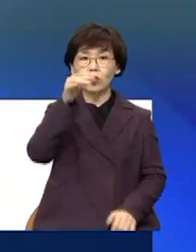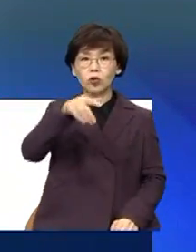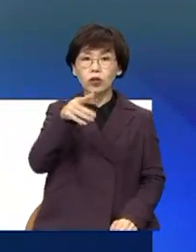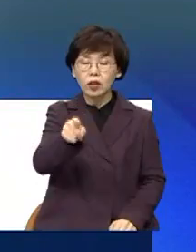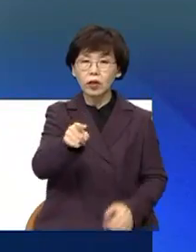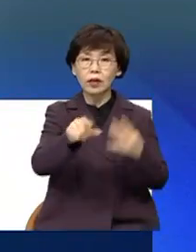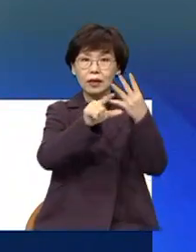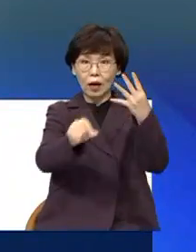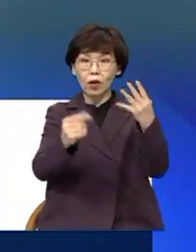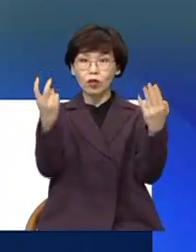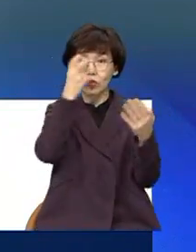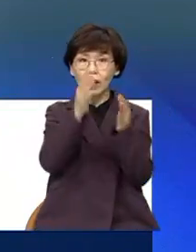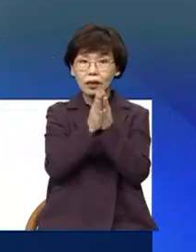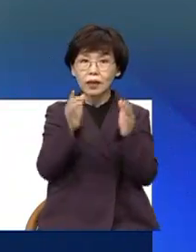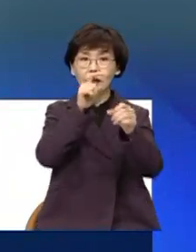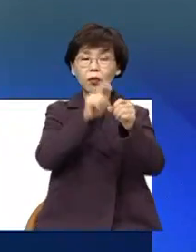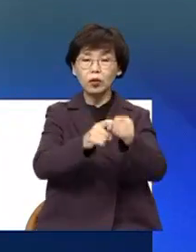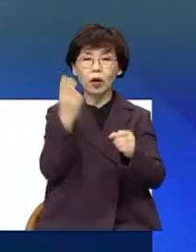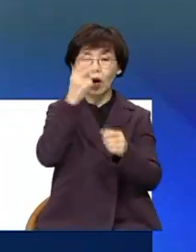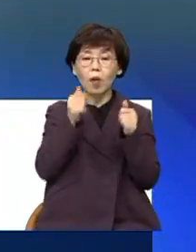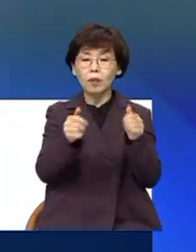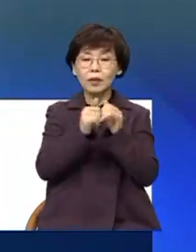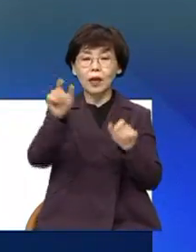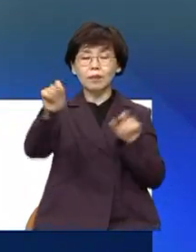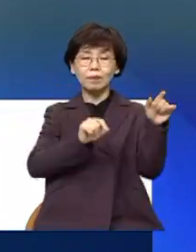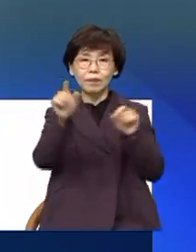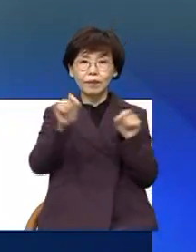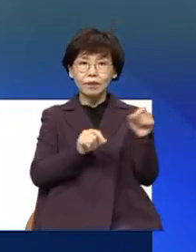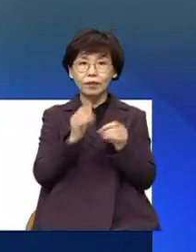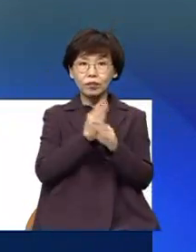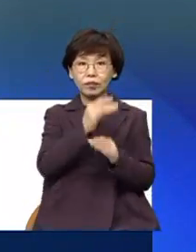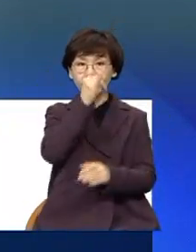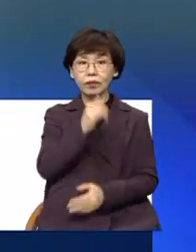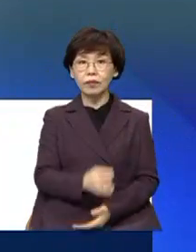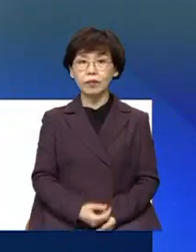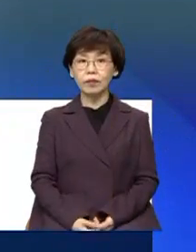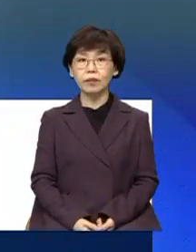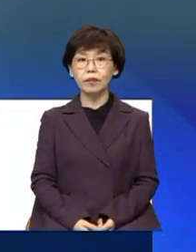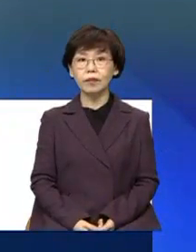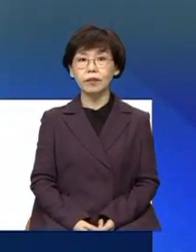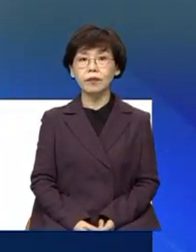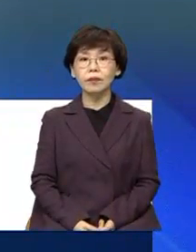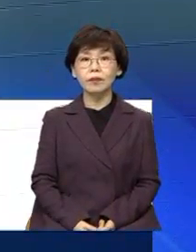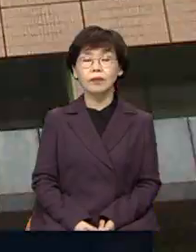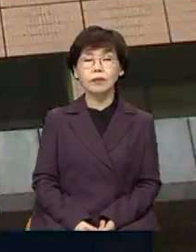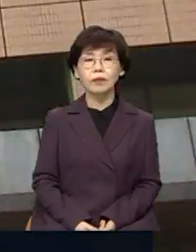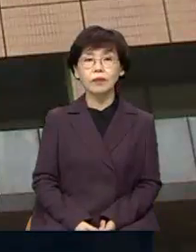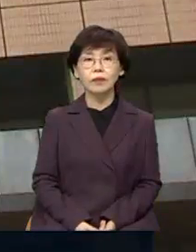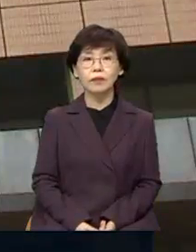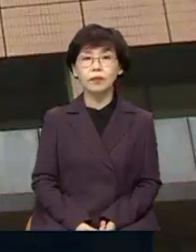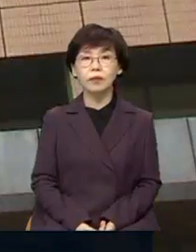수사 착수를 목표로 검사 인선에 속도를 내고 있습니다. 배준우 기자가 전해드립니다.